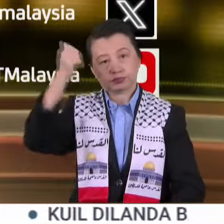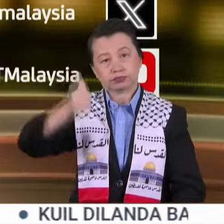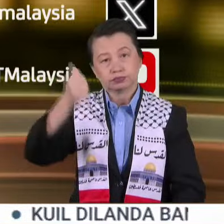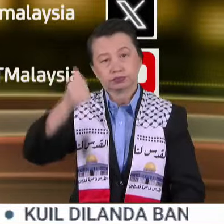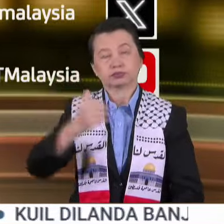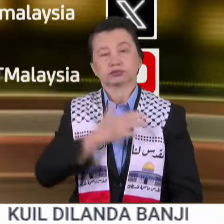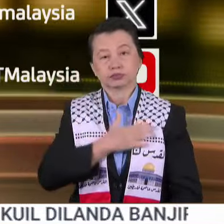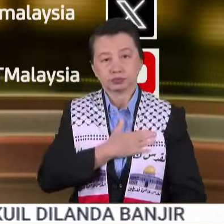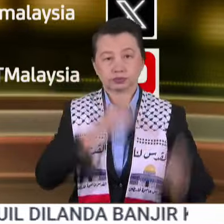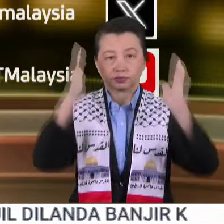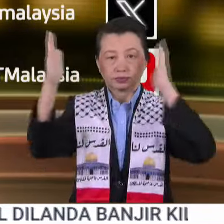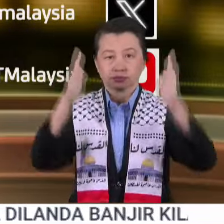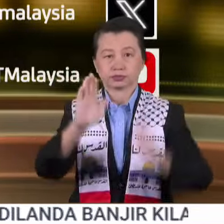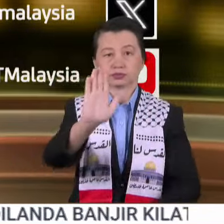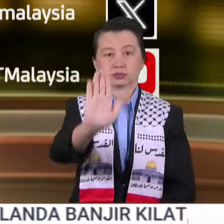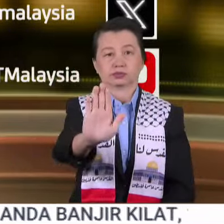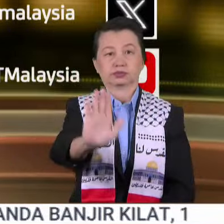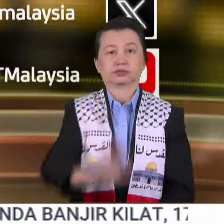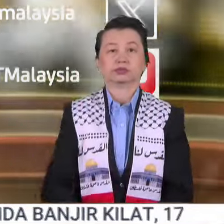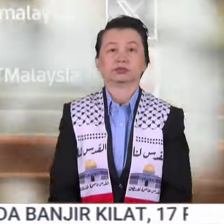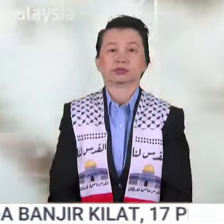Assalamualaikum dan salam Malaysia Madani.